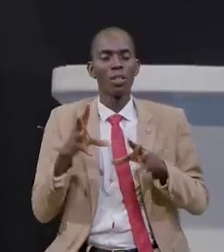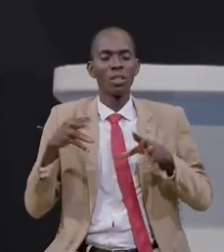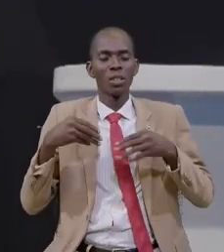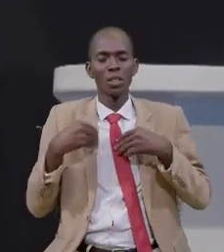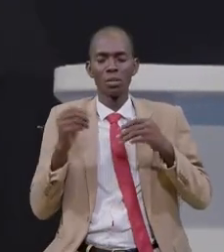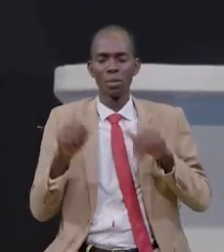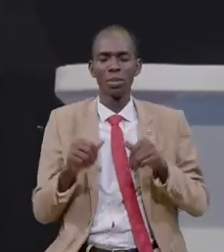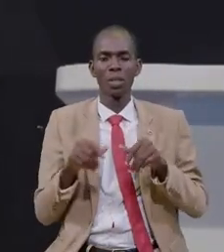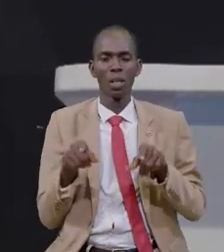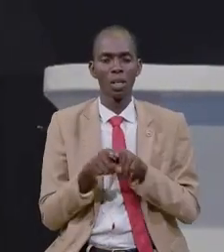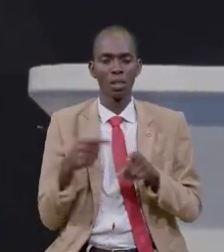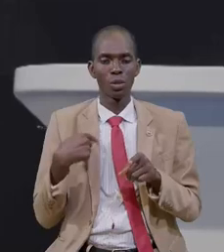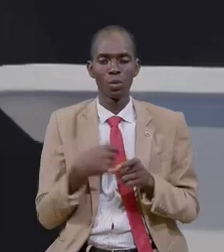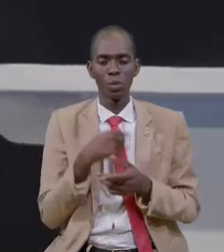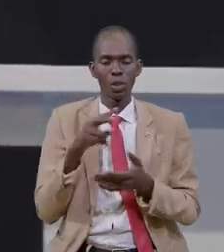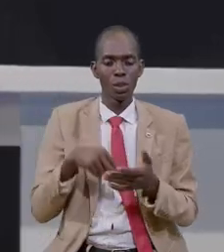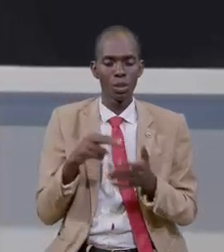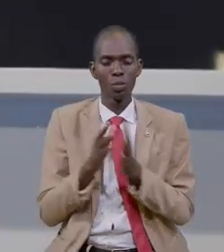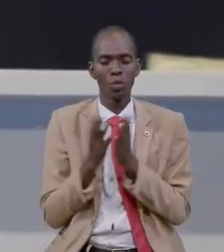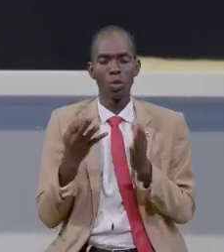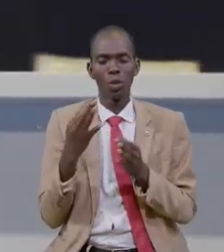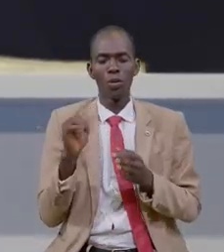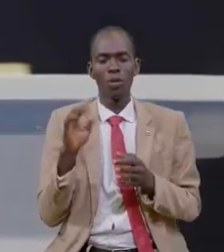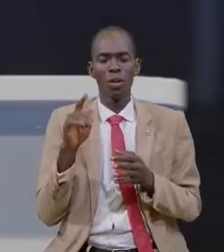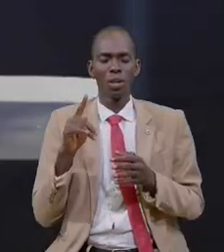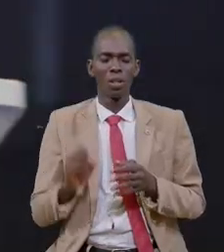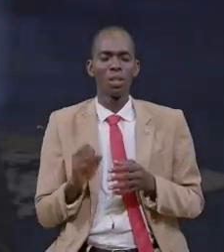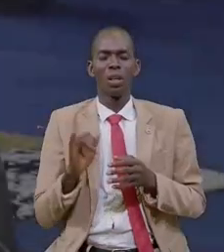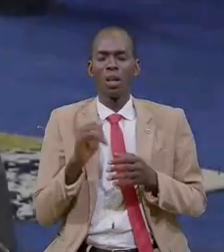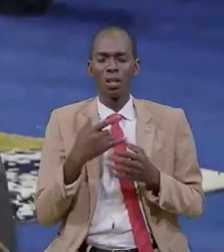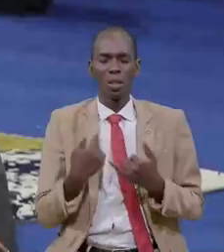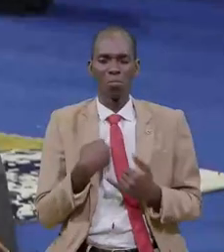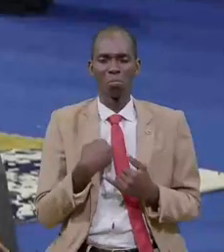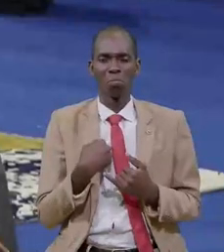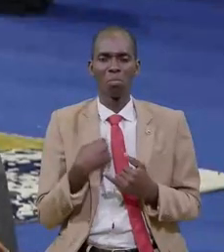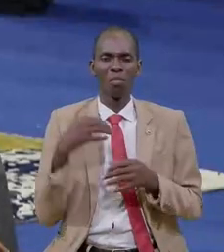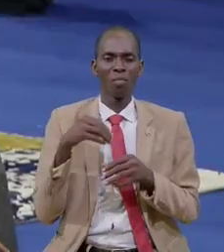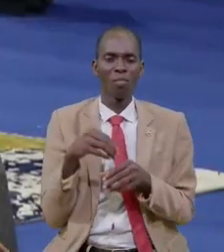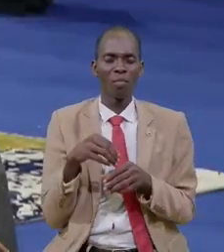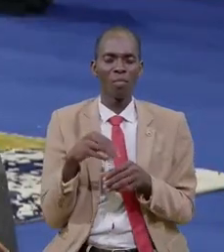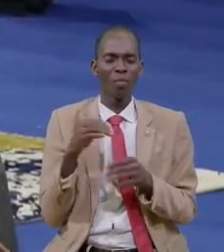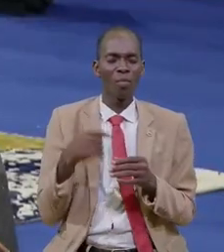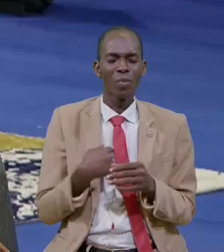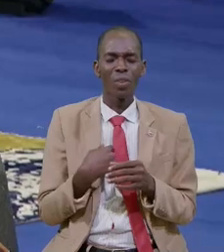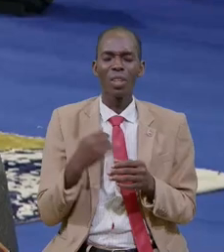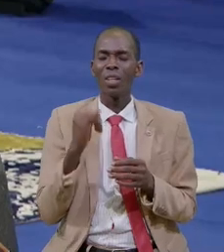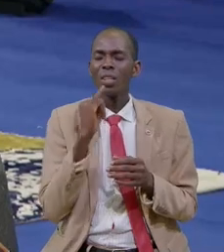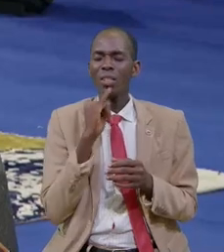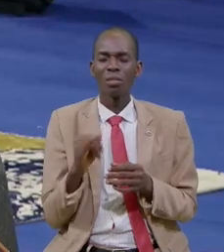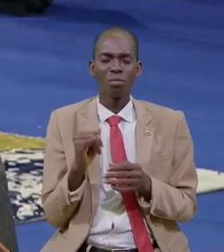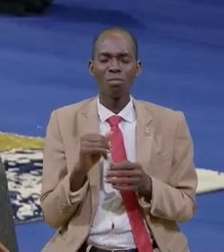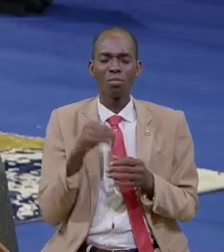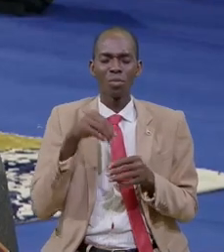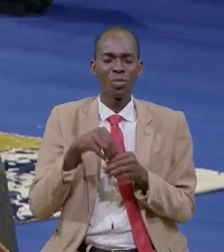avoir demandé, le I, c'est dans ce mot foi en anglais, c'est l'imputation et